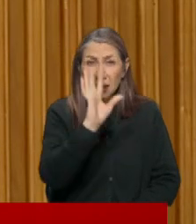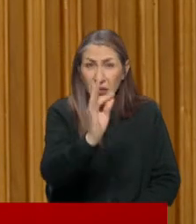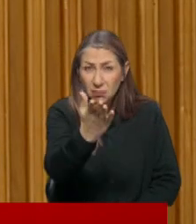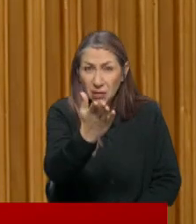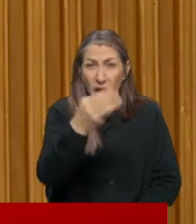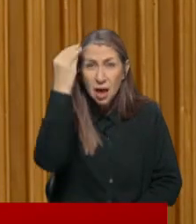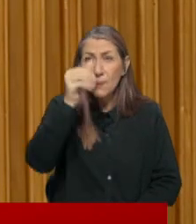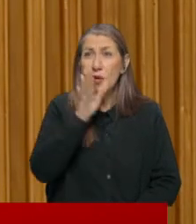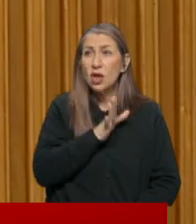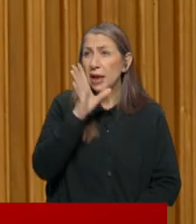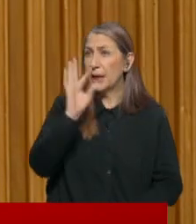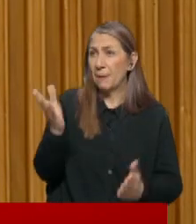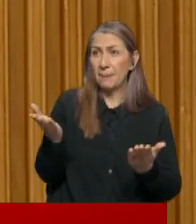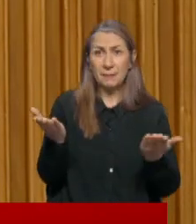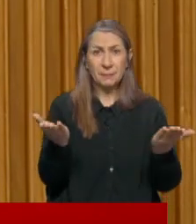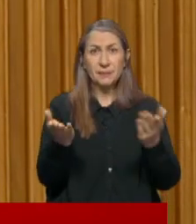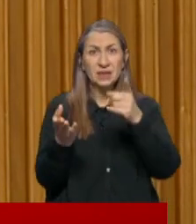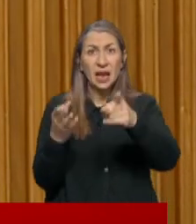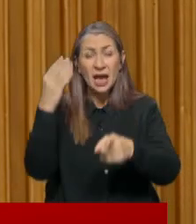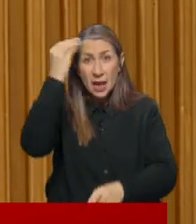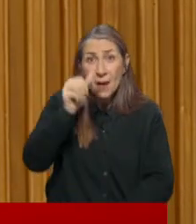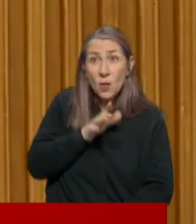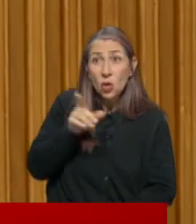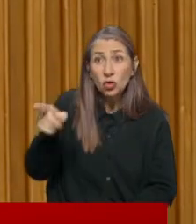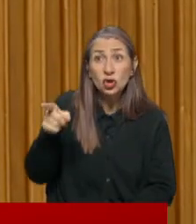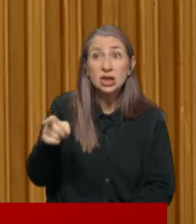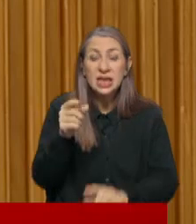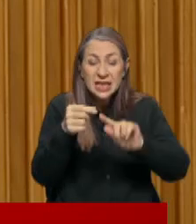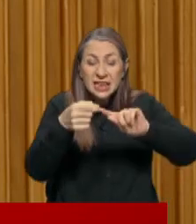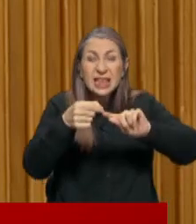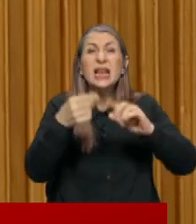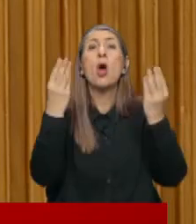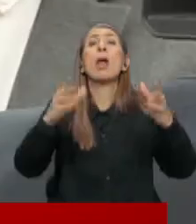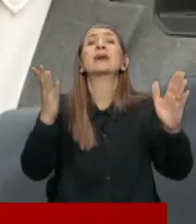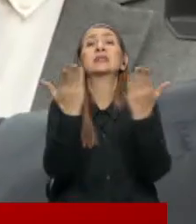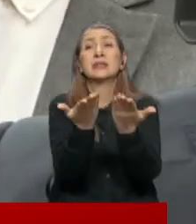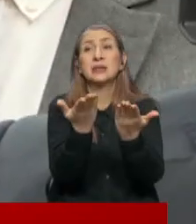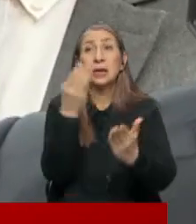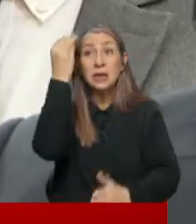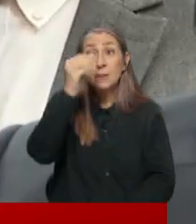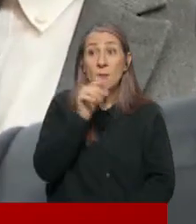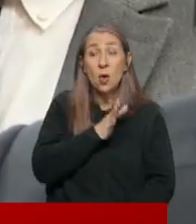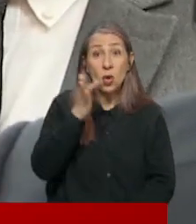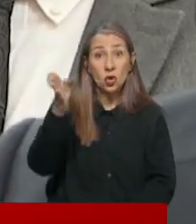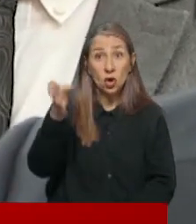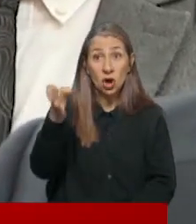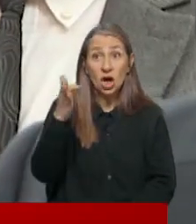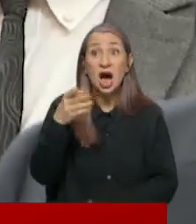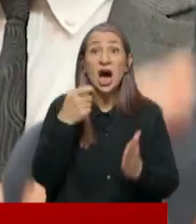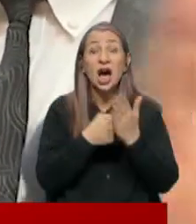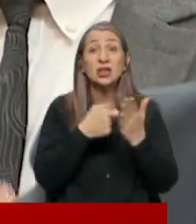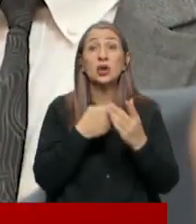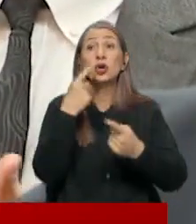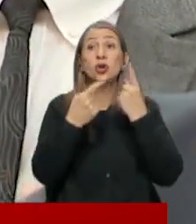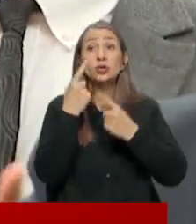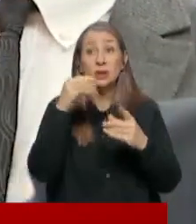kimsin? Ekrem İmamoğlu kim? Sen Ekrem İmamoğlu'nun tırnağı bile olamazsın. Ekrem İmamoğlu'nun adını